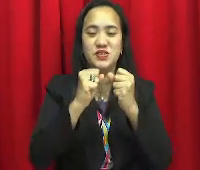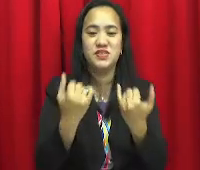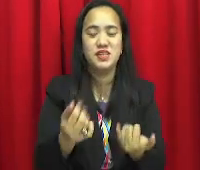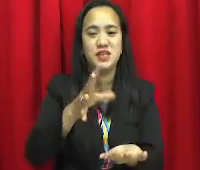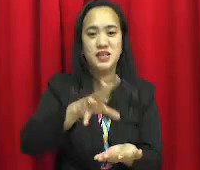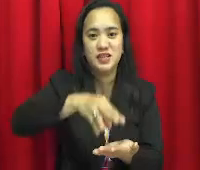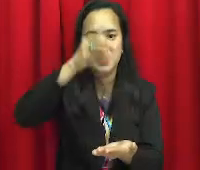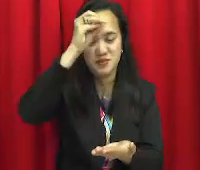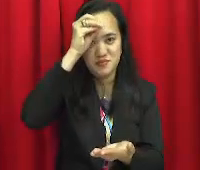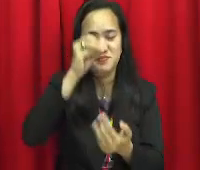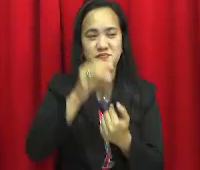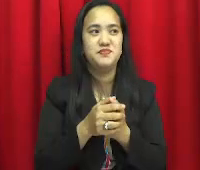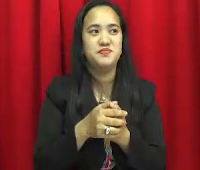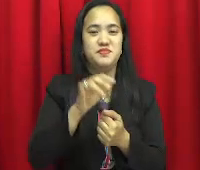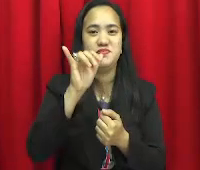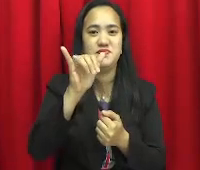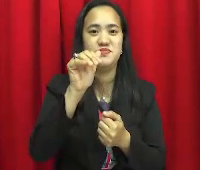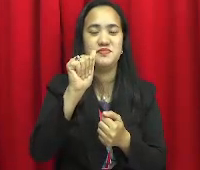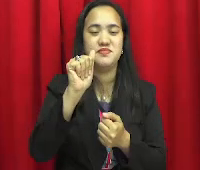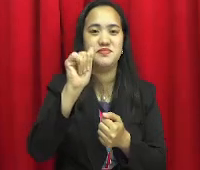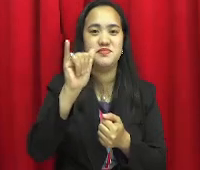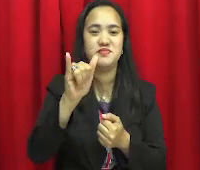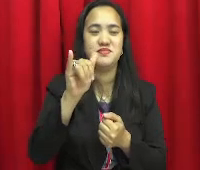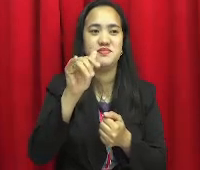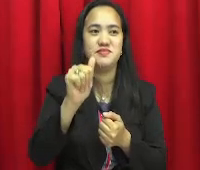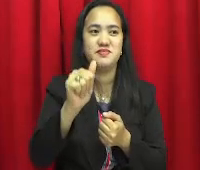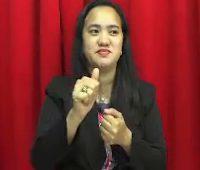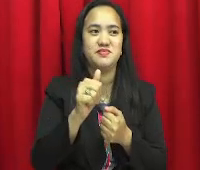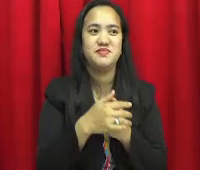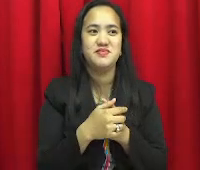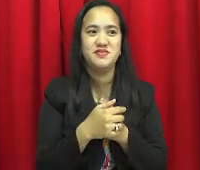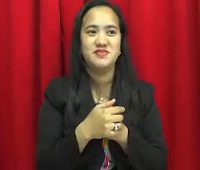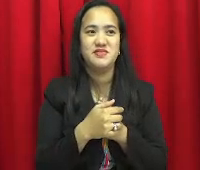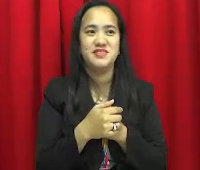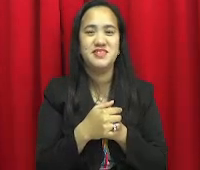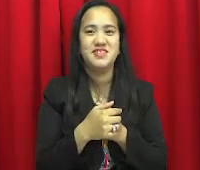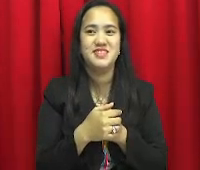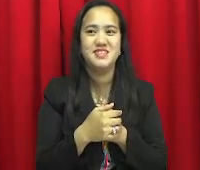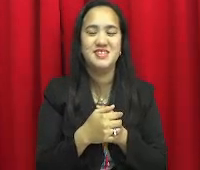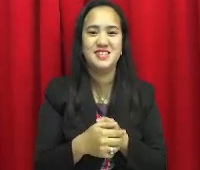pang nanay. Mahirap yung pagka lumaki na si Ardon, mag-apply siya ng houseboy.